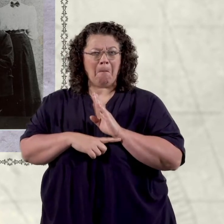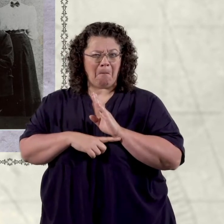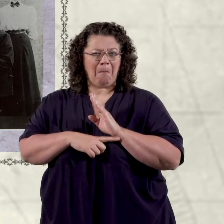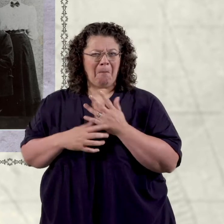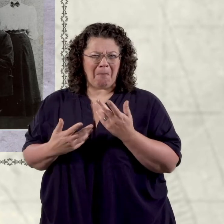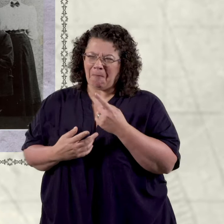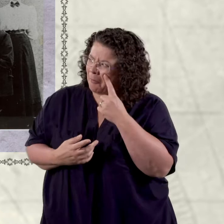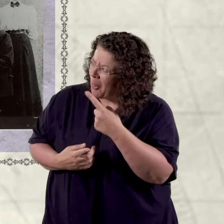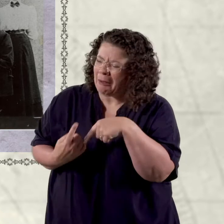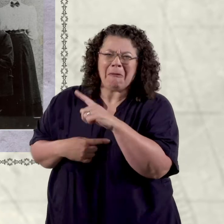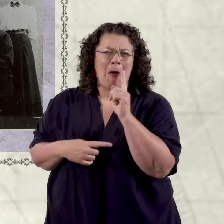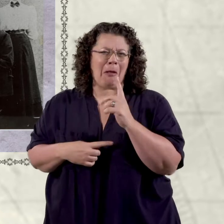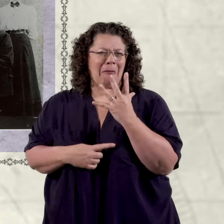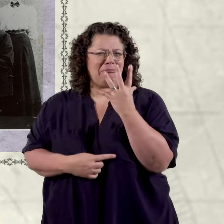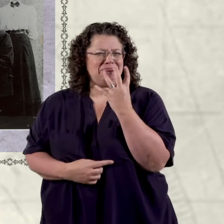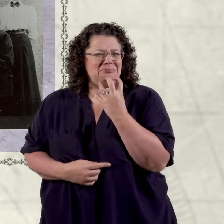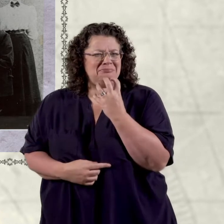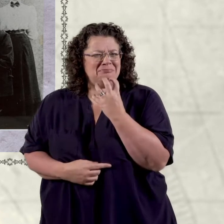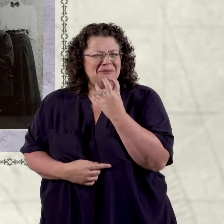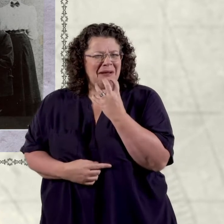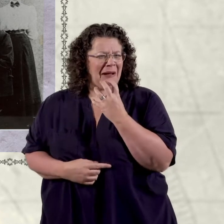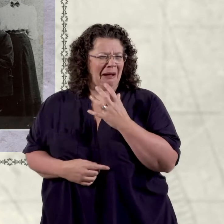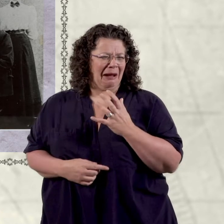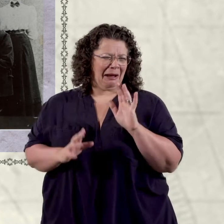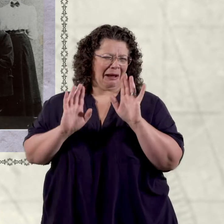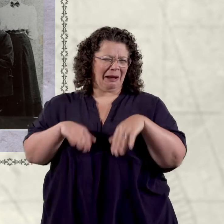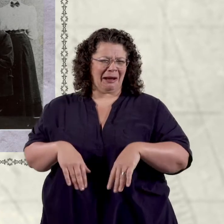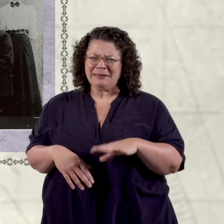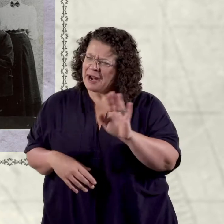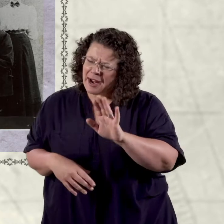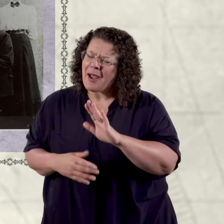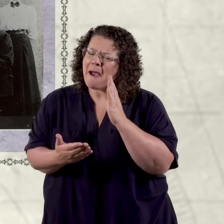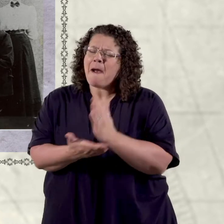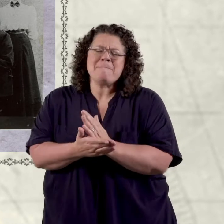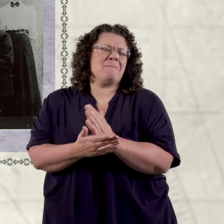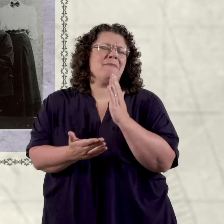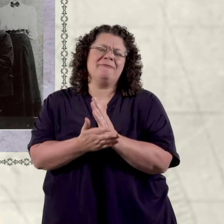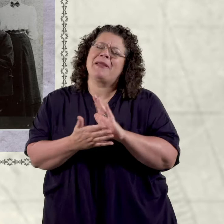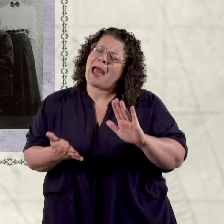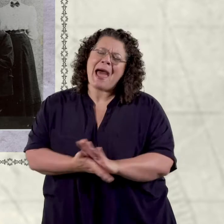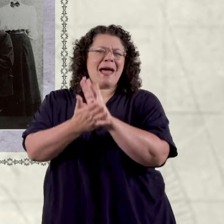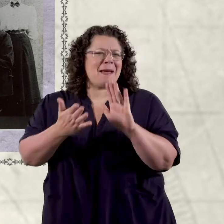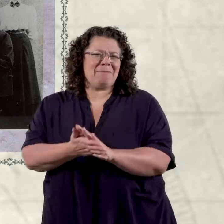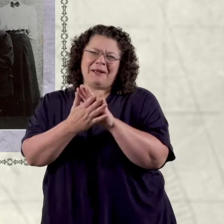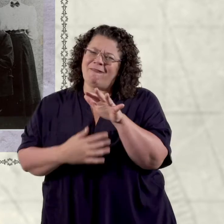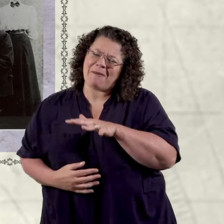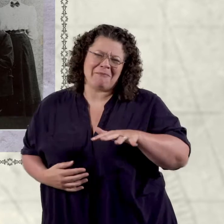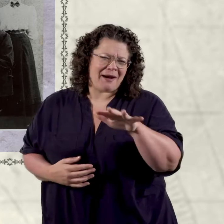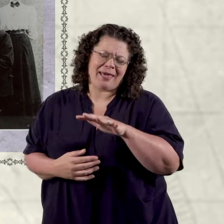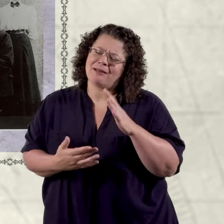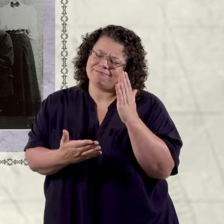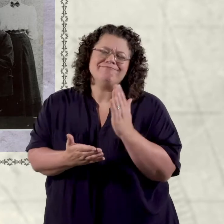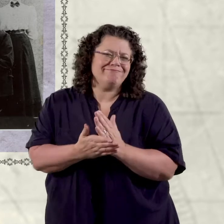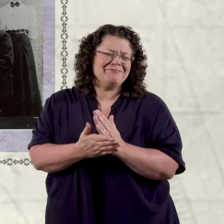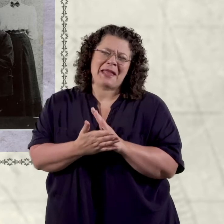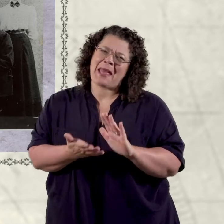Ia. Da ni'n edrych yn sobor ddifrifol. Da ni gyd yn edrych yn flin, dydan? Ond, mi